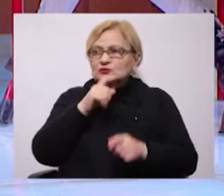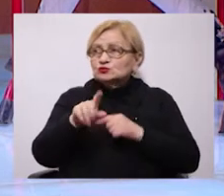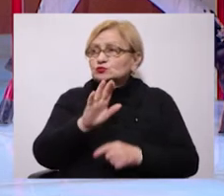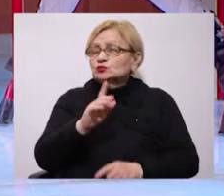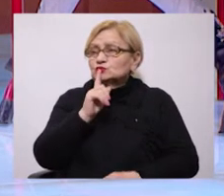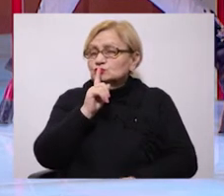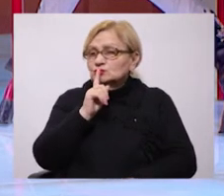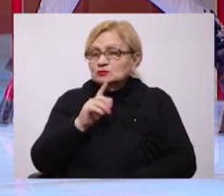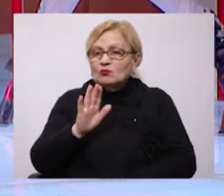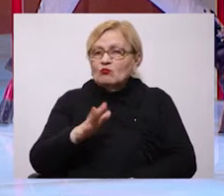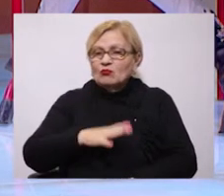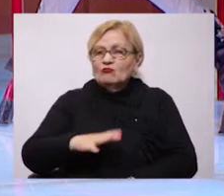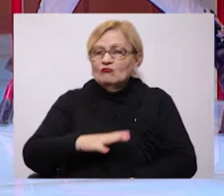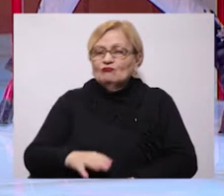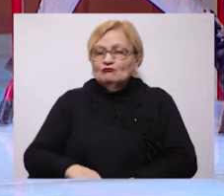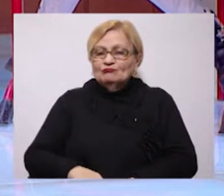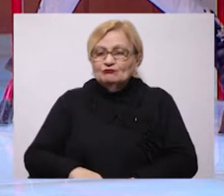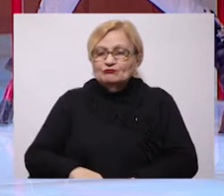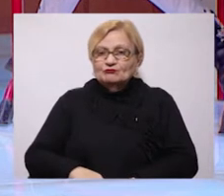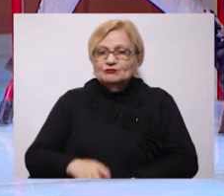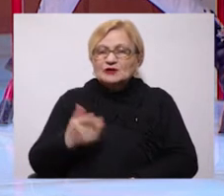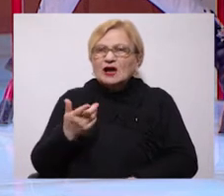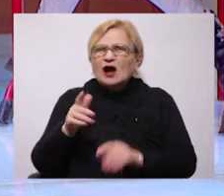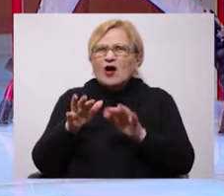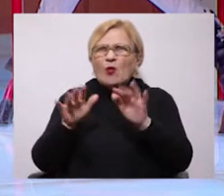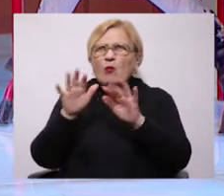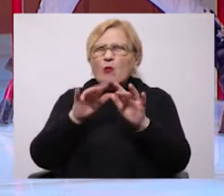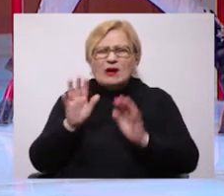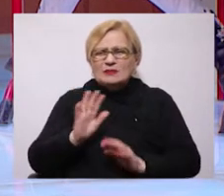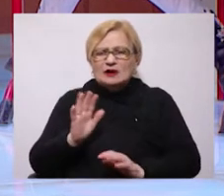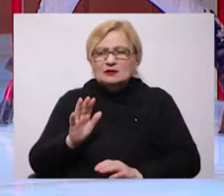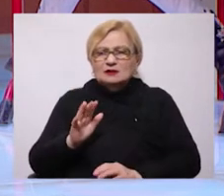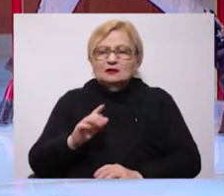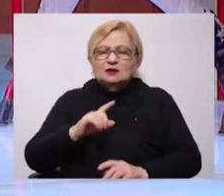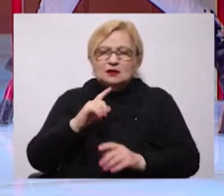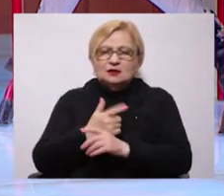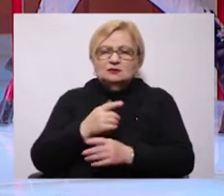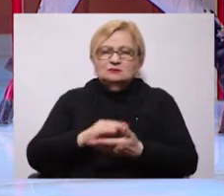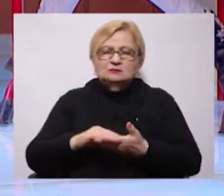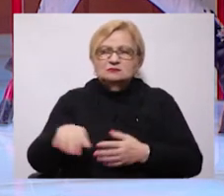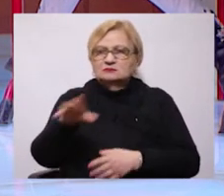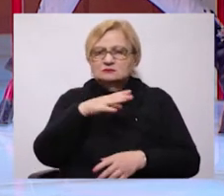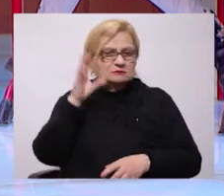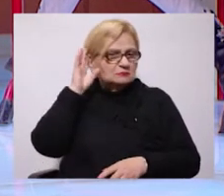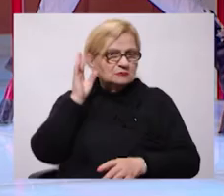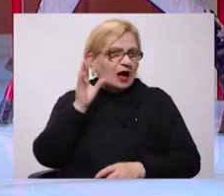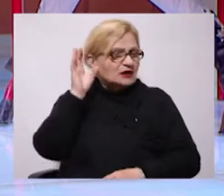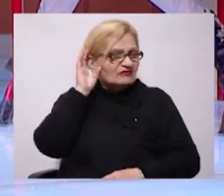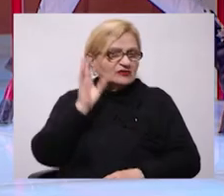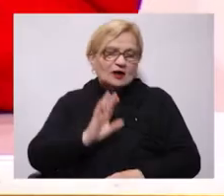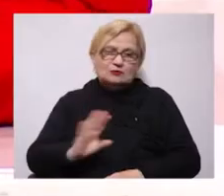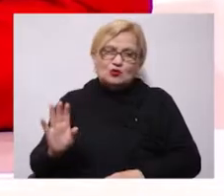მამამ, მოიცადე, კარგი რა, რა დროს ობობებზე საუბარია. ისევ და ისევ არავინ